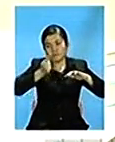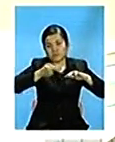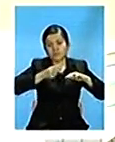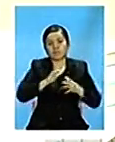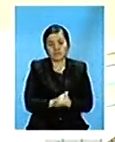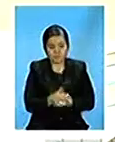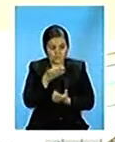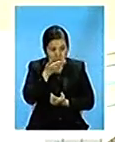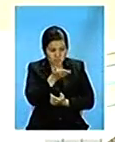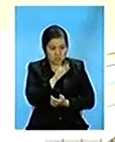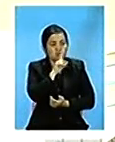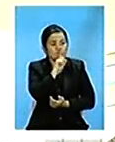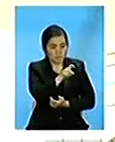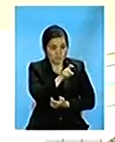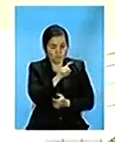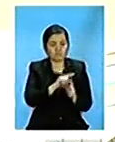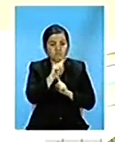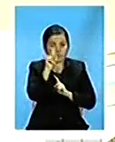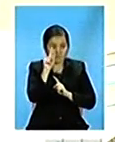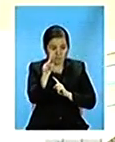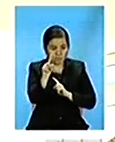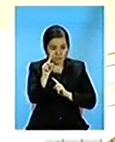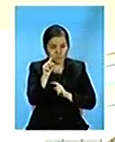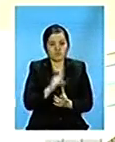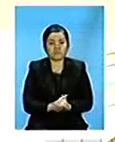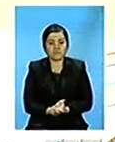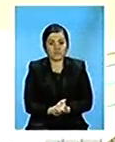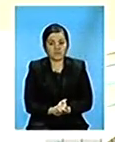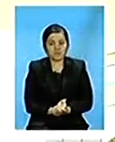จึงขอเรียนถามว่าข้อหนึ่ง